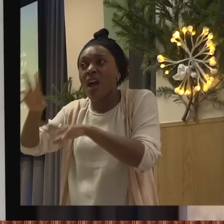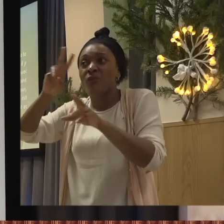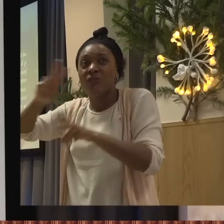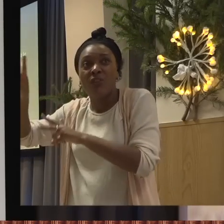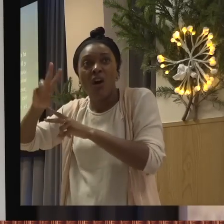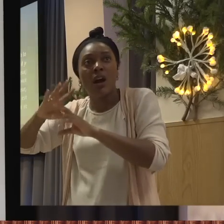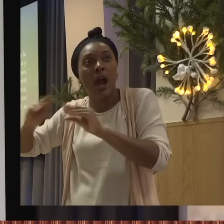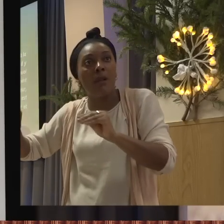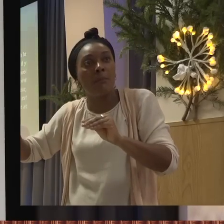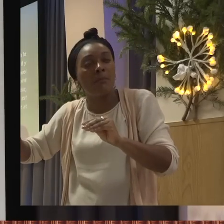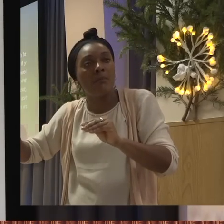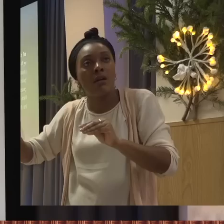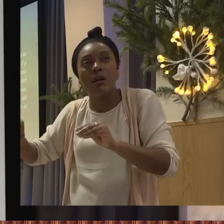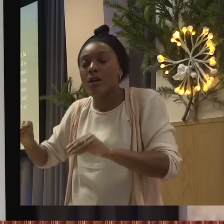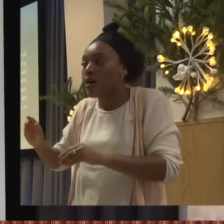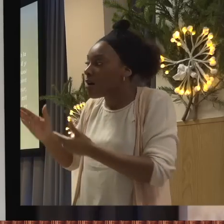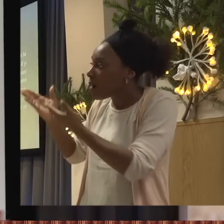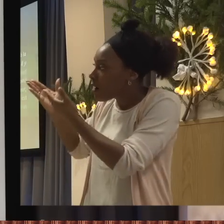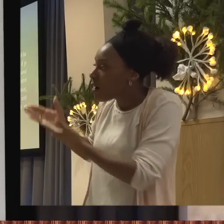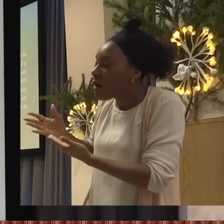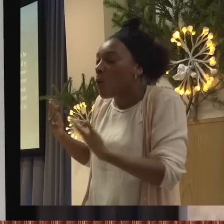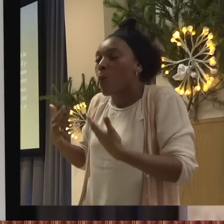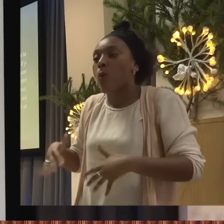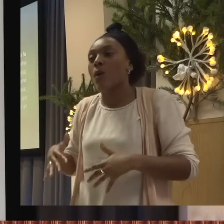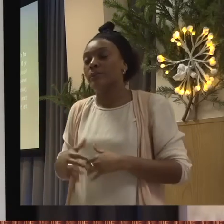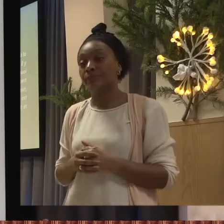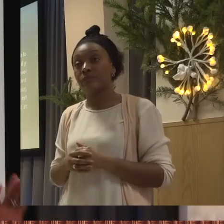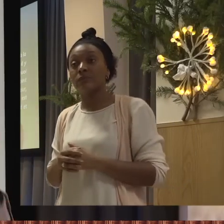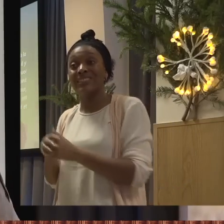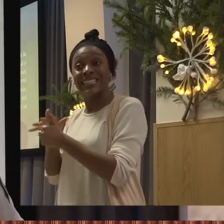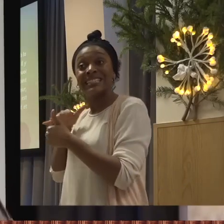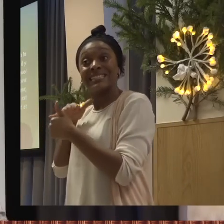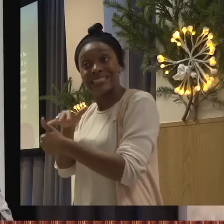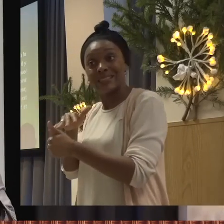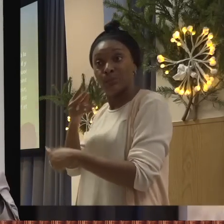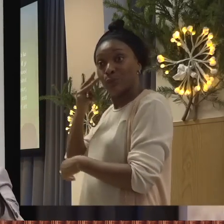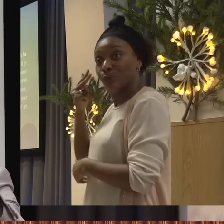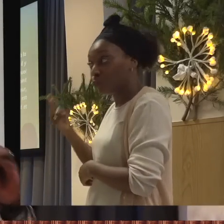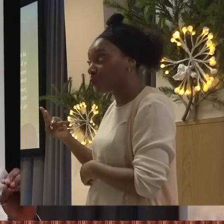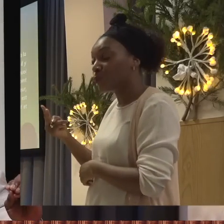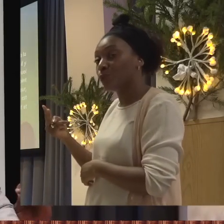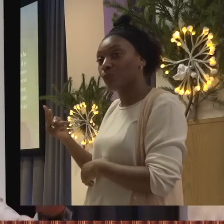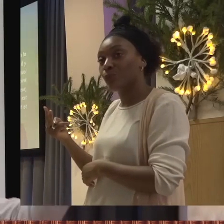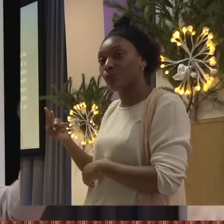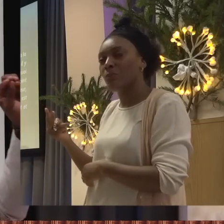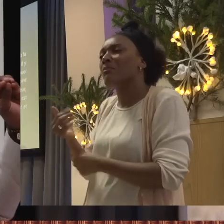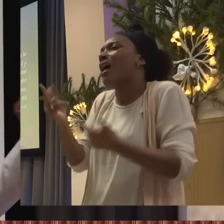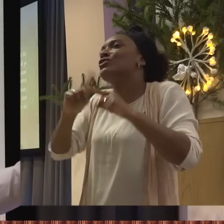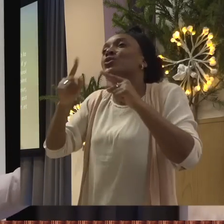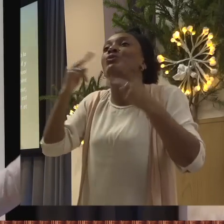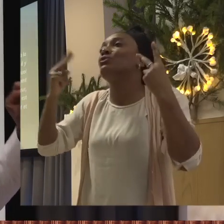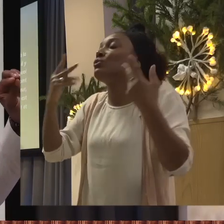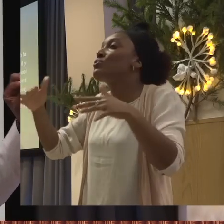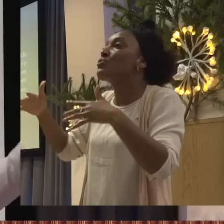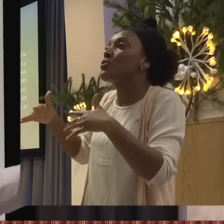vent et la mer? Ils ont vu des choses, mais ils n'ont jamais vu un être humain